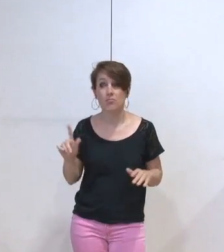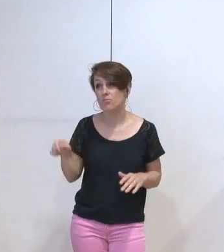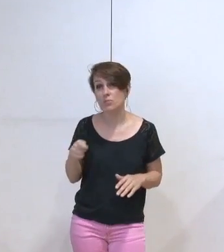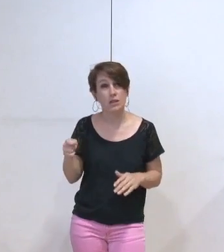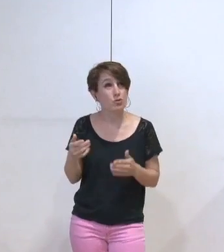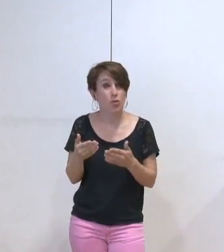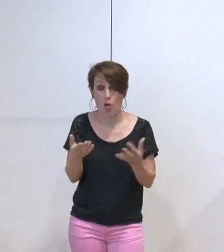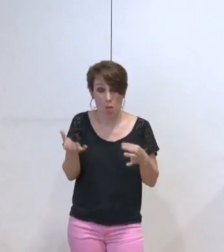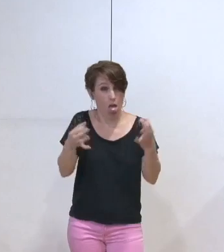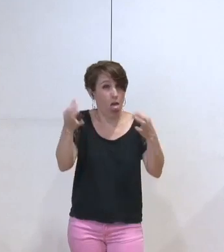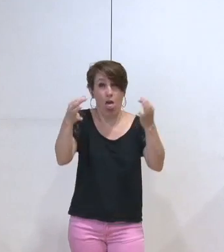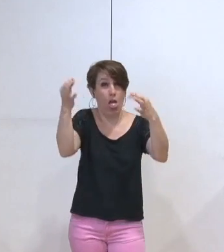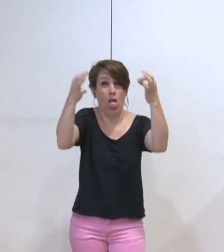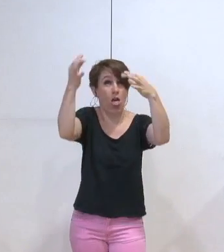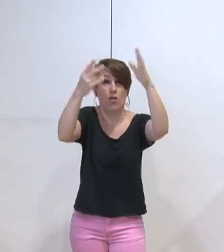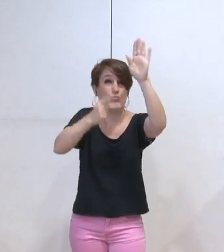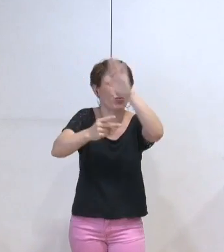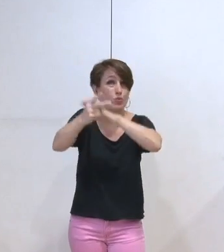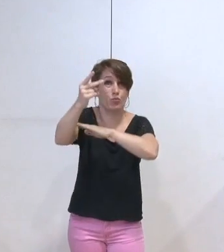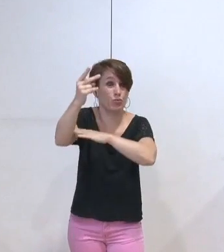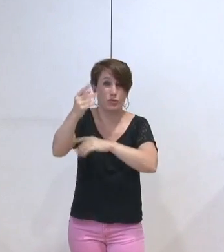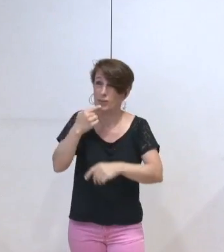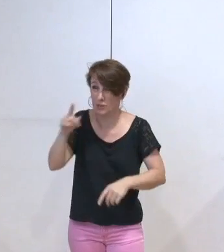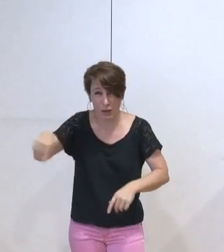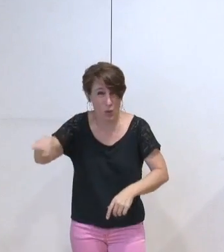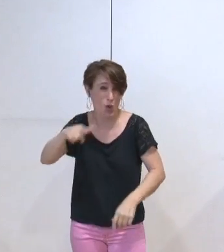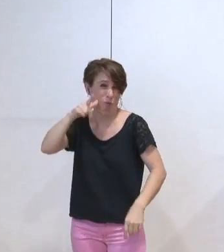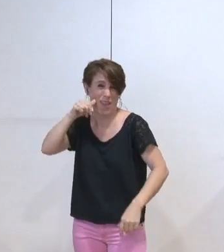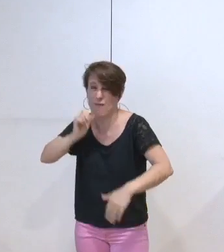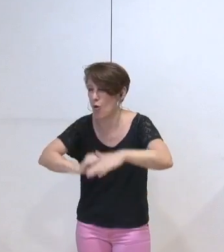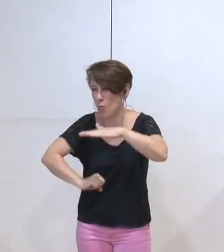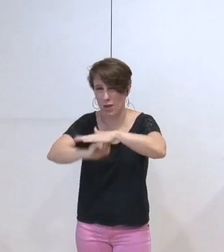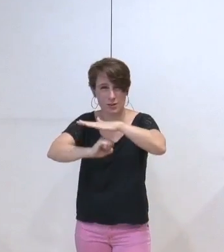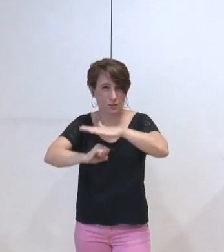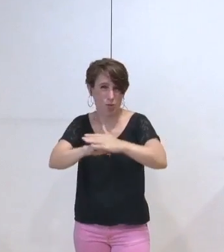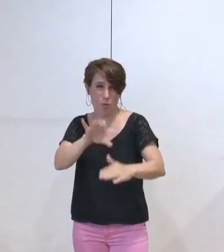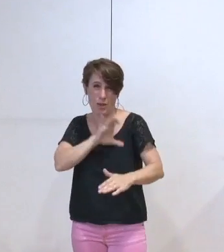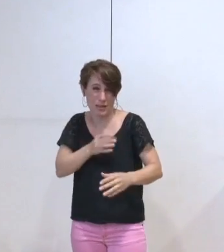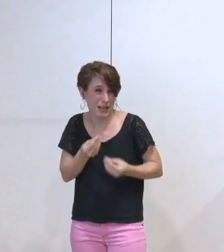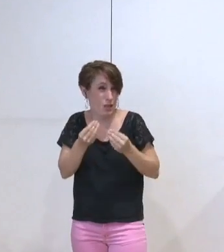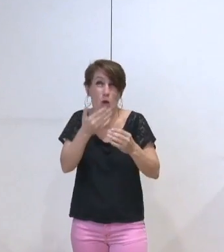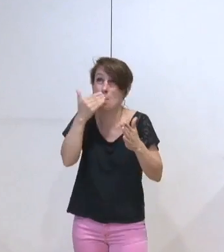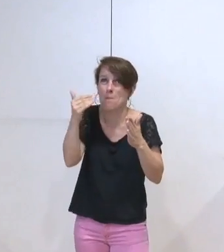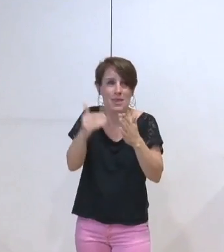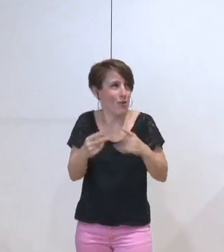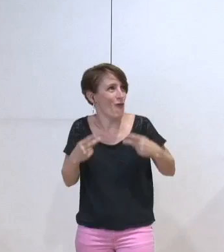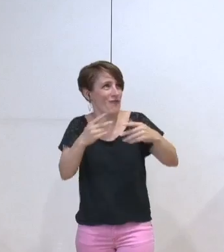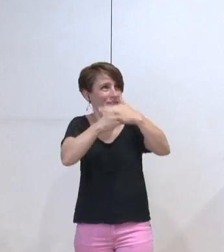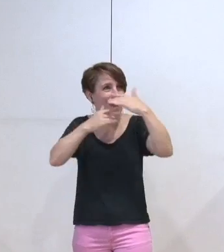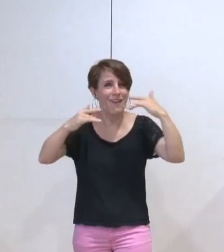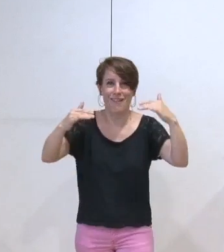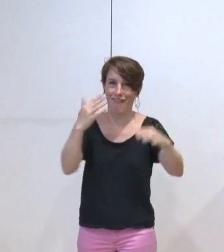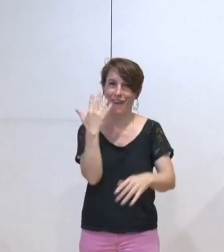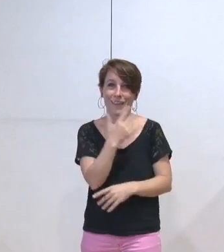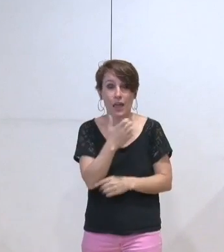nul n'est tenu et malgré l'engagement maximal de ces agents au service de la qualité du cadre de vie des Grenoblois les moyens ne sont